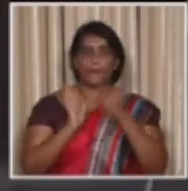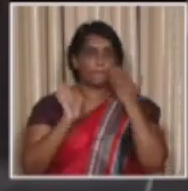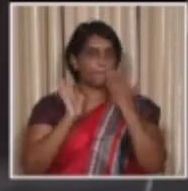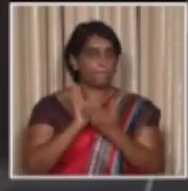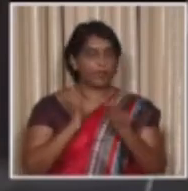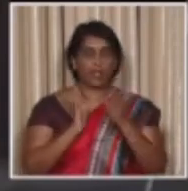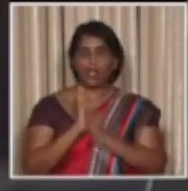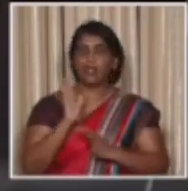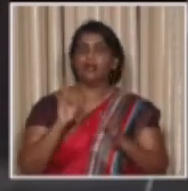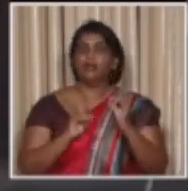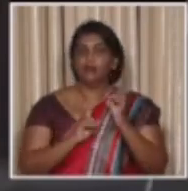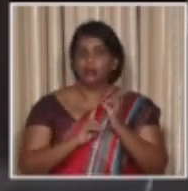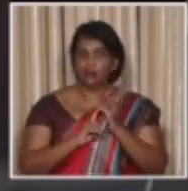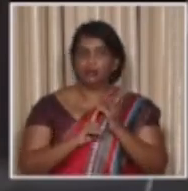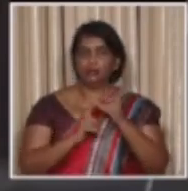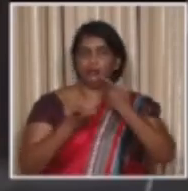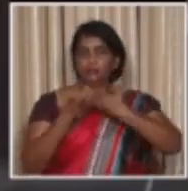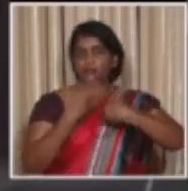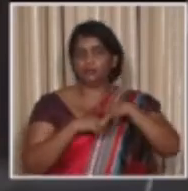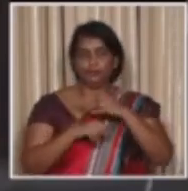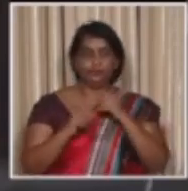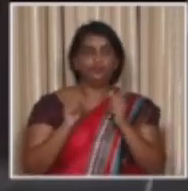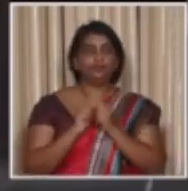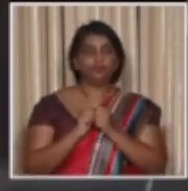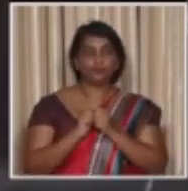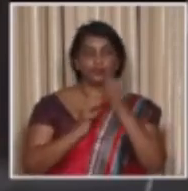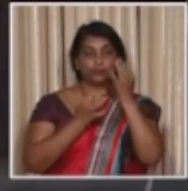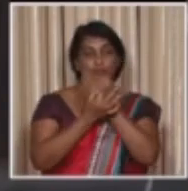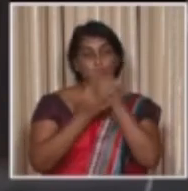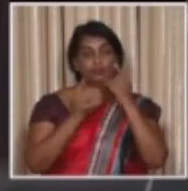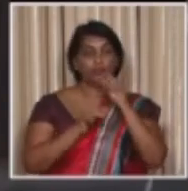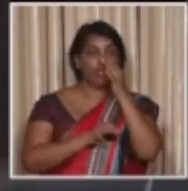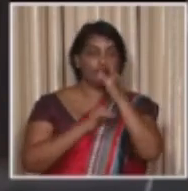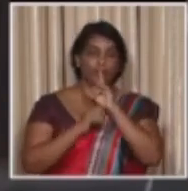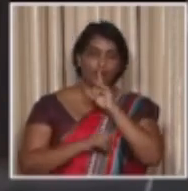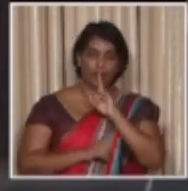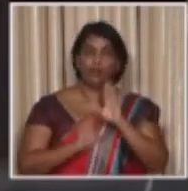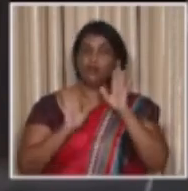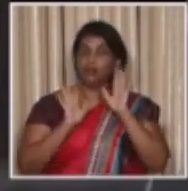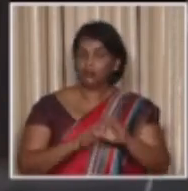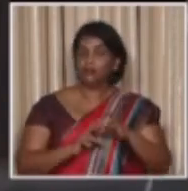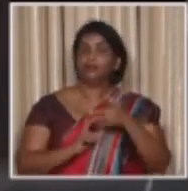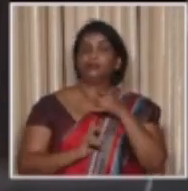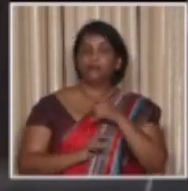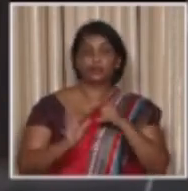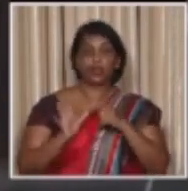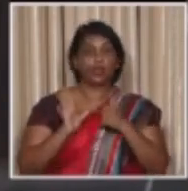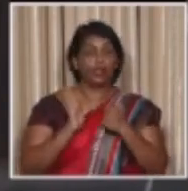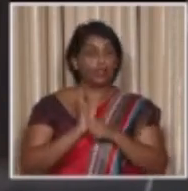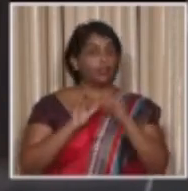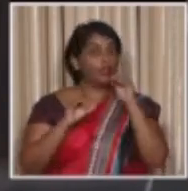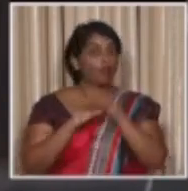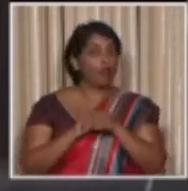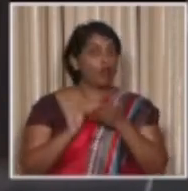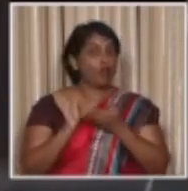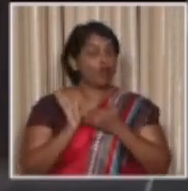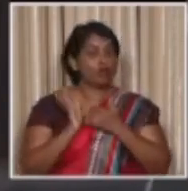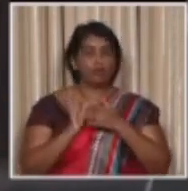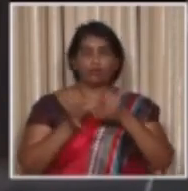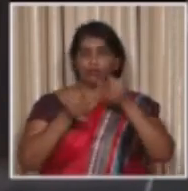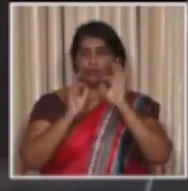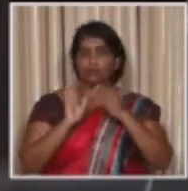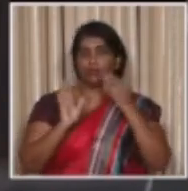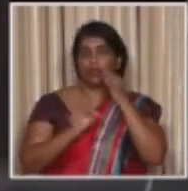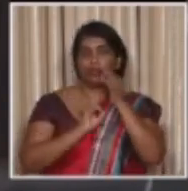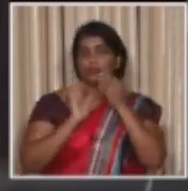නැහැ. ඇමතුමා අටපට්ටම් කරලා රවුම් කරලා ලස්සන සුරංගනා කතා කිව්වා. නමුත් මේ පනත අන්තර්ගතය දිහා බලනම ඔය කියන සුරංගනා